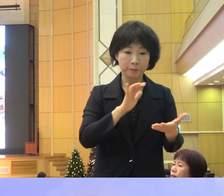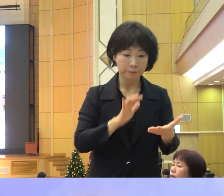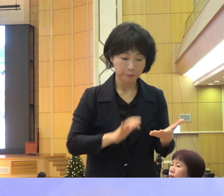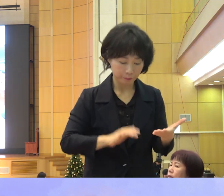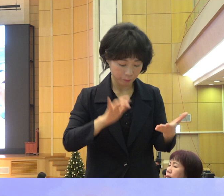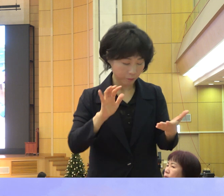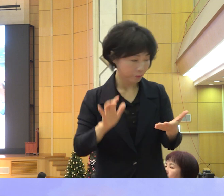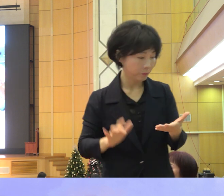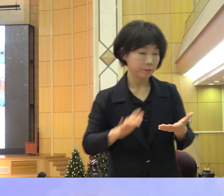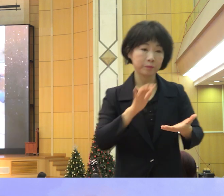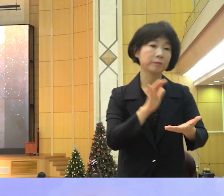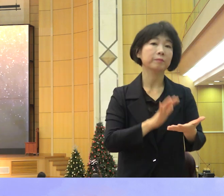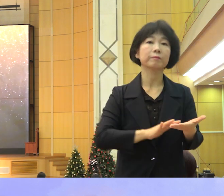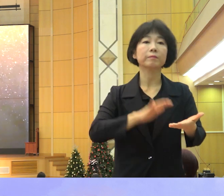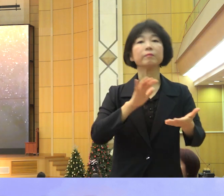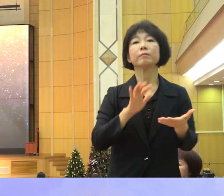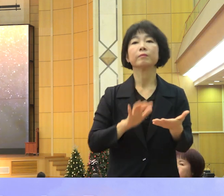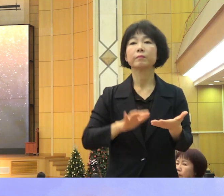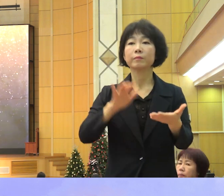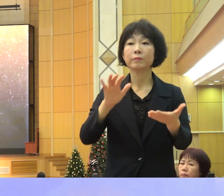문들아 머리 들어라.